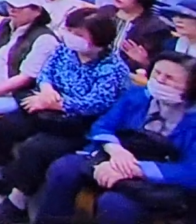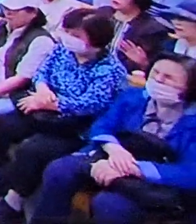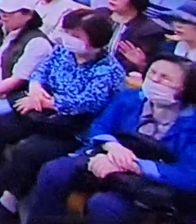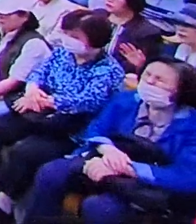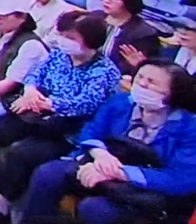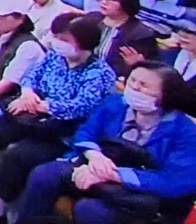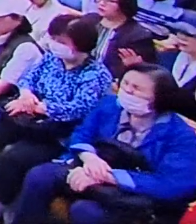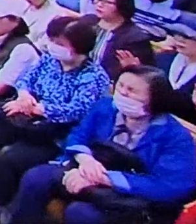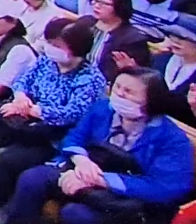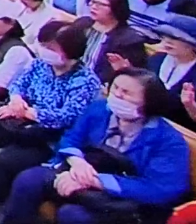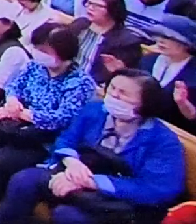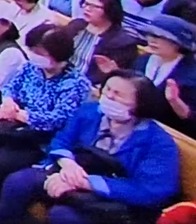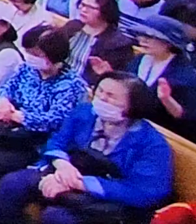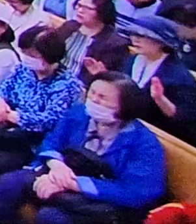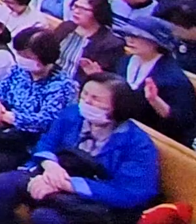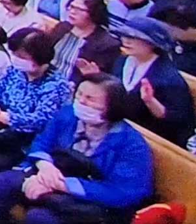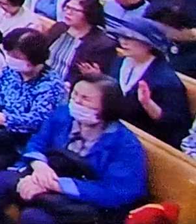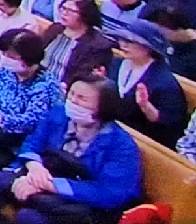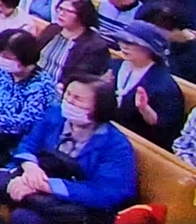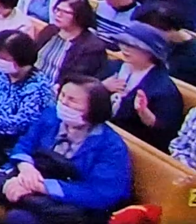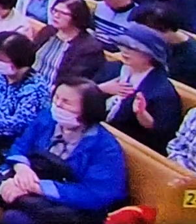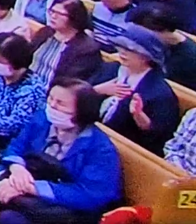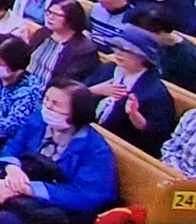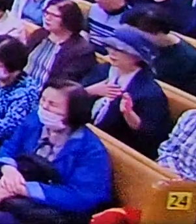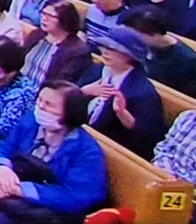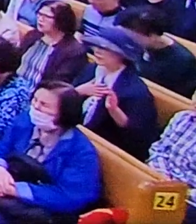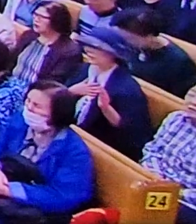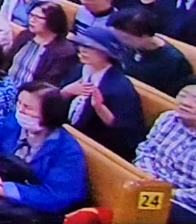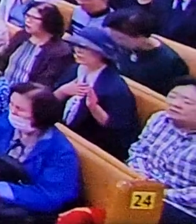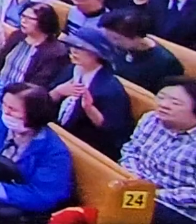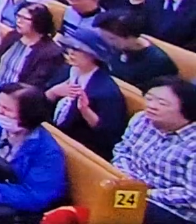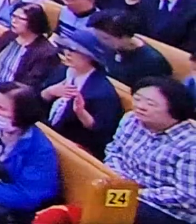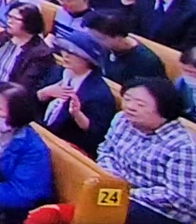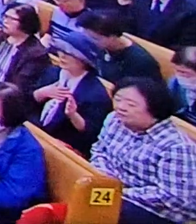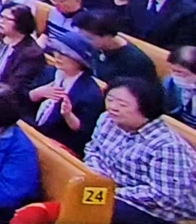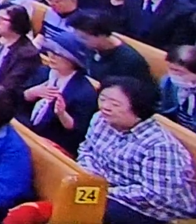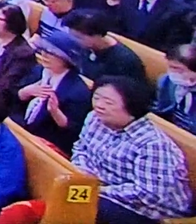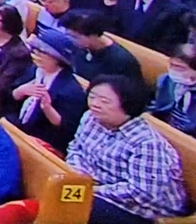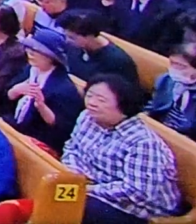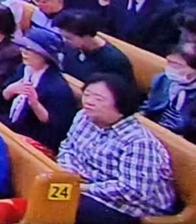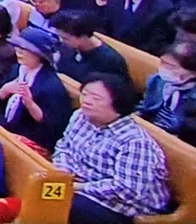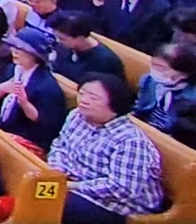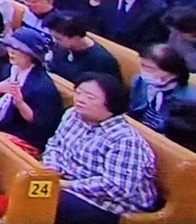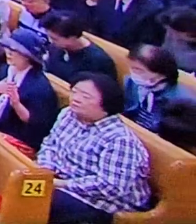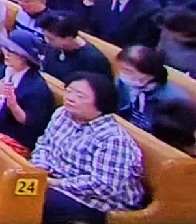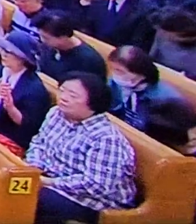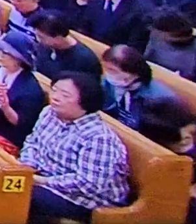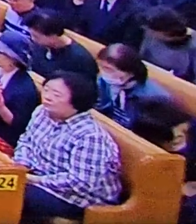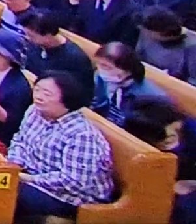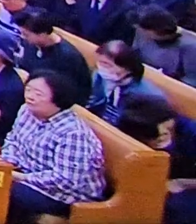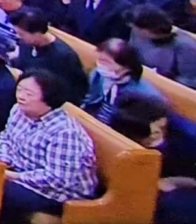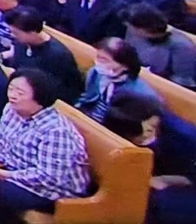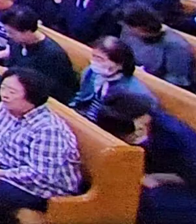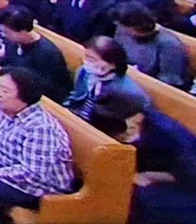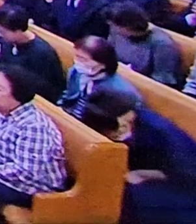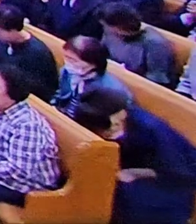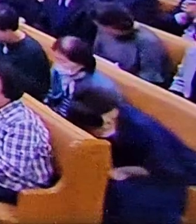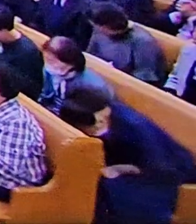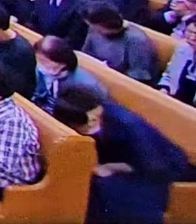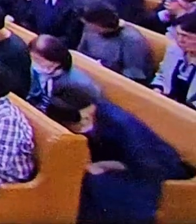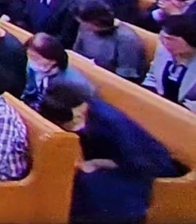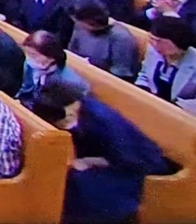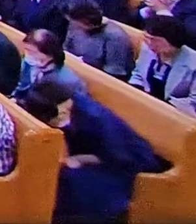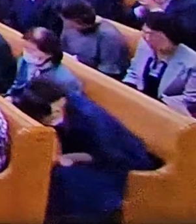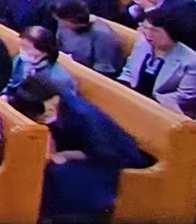아버지, 예수께서 친히 깨뜨리신 몸과 흐리지 피를 상징하는 떡과 번제를 대합니다. 주님의 우리의 죄를 회개하고 성찬에 임할